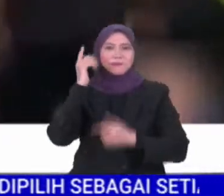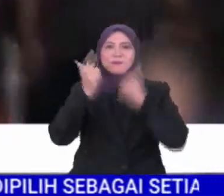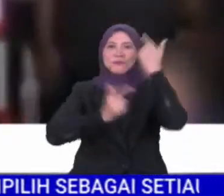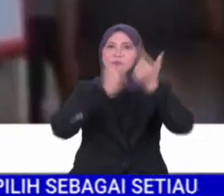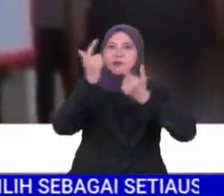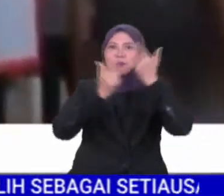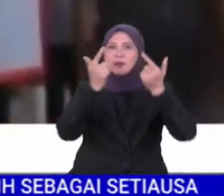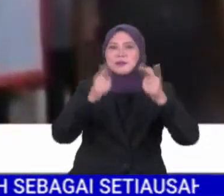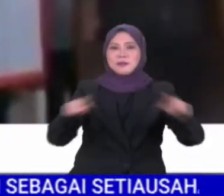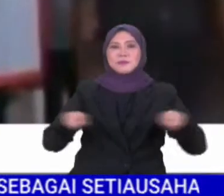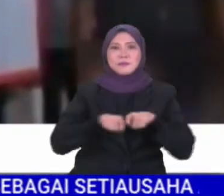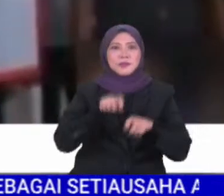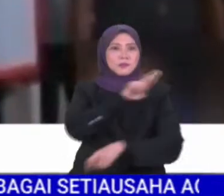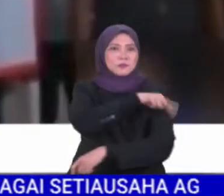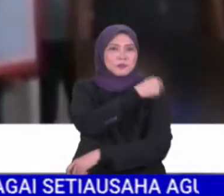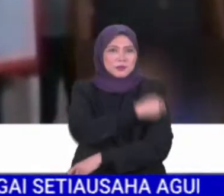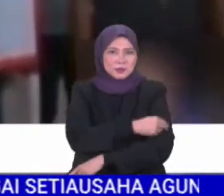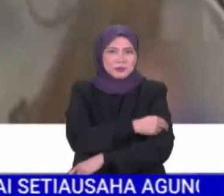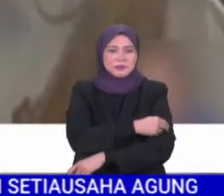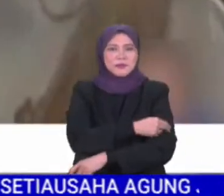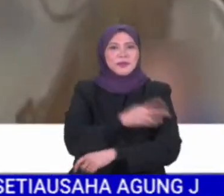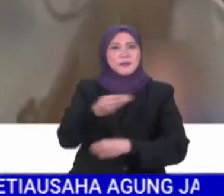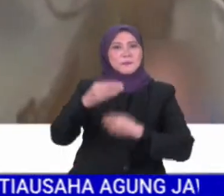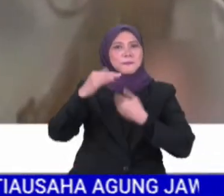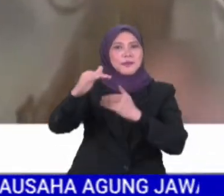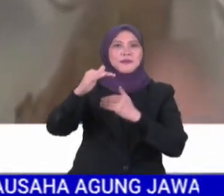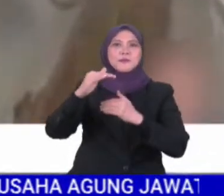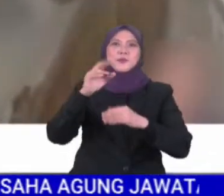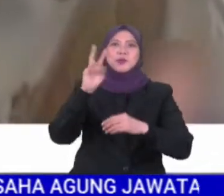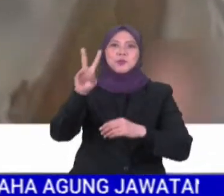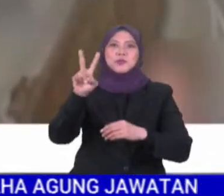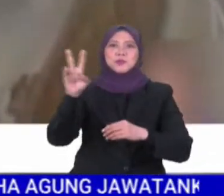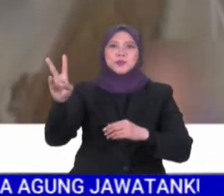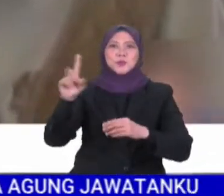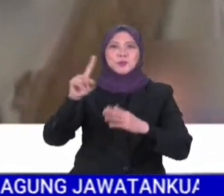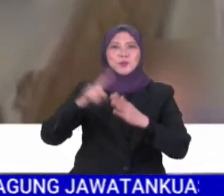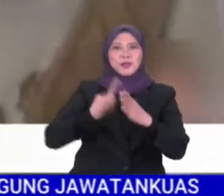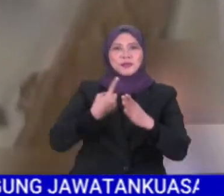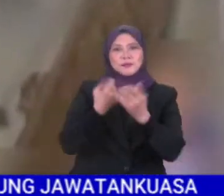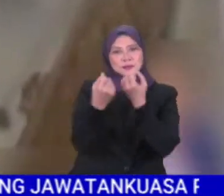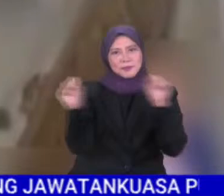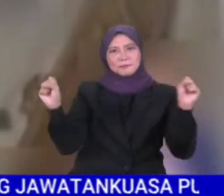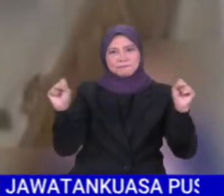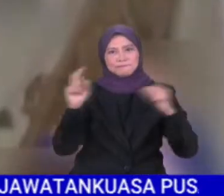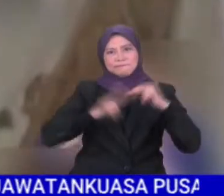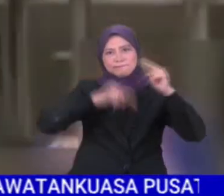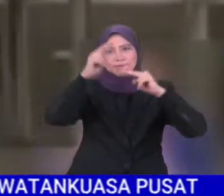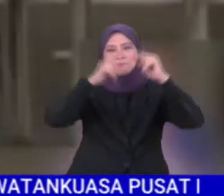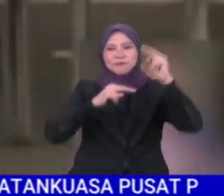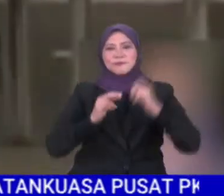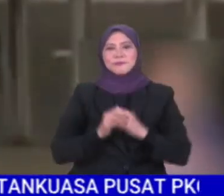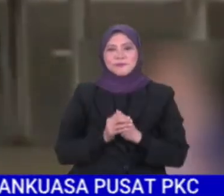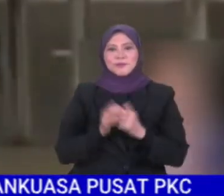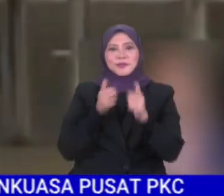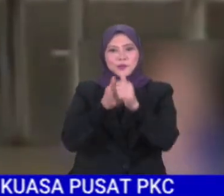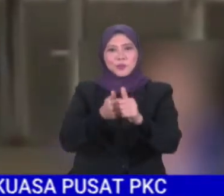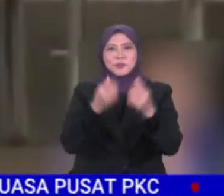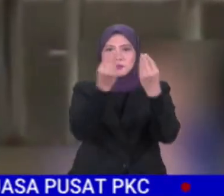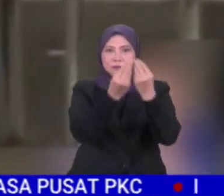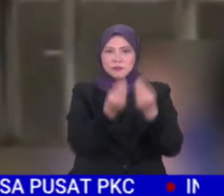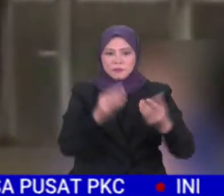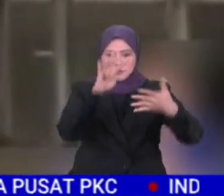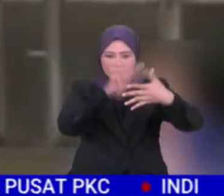melawan tapak hospital terbabid dan memberi tempo 27 bulan untuk disiapkan jika mengikut perkiraan